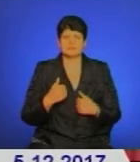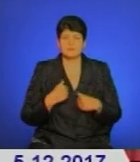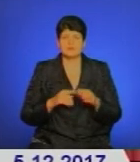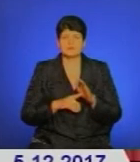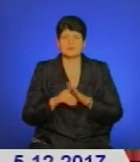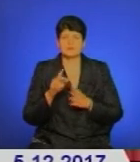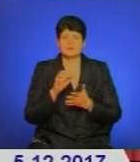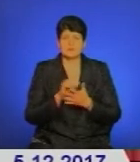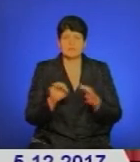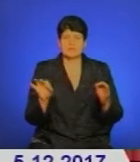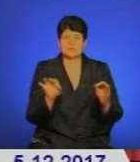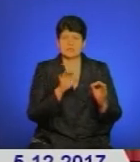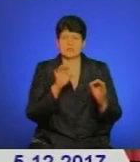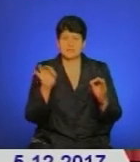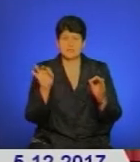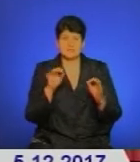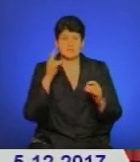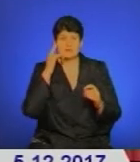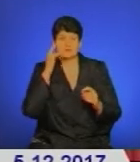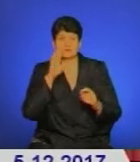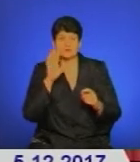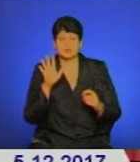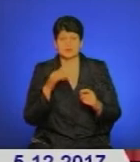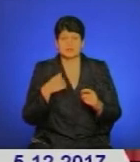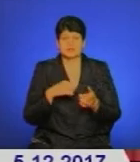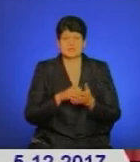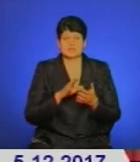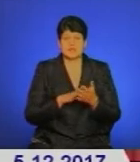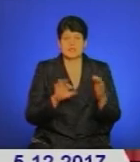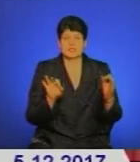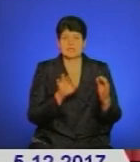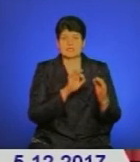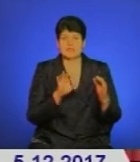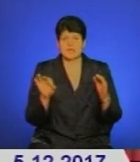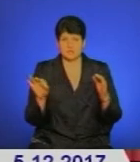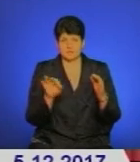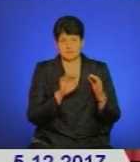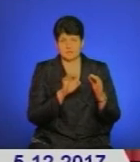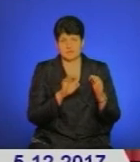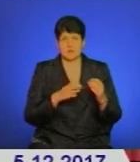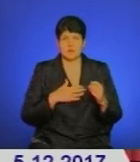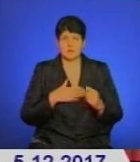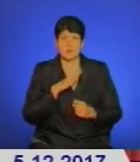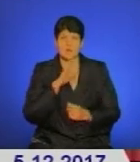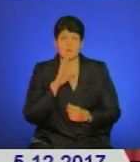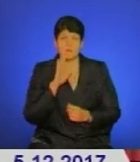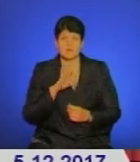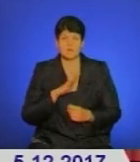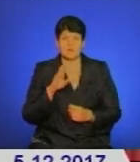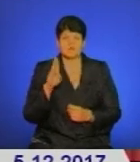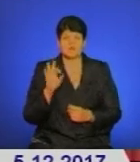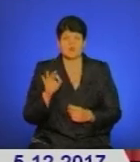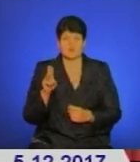почала займатися на скрипці, я навіть не підозрювала того, що я записалася на скрипку. І моя мама була в шоці,